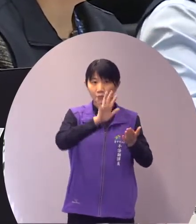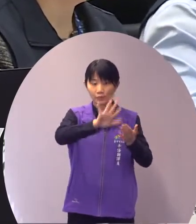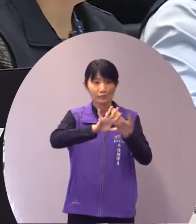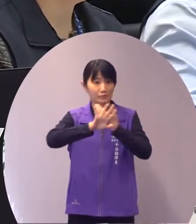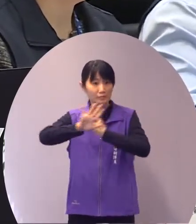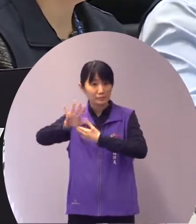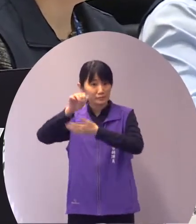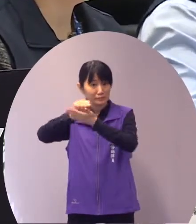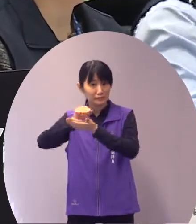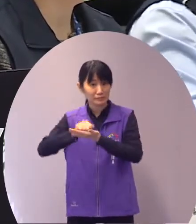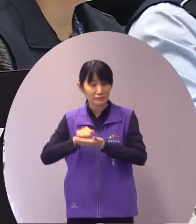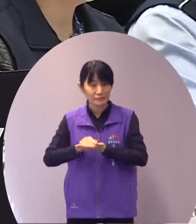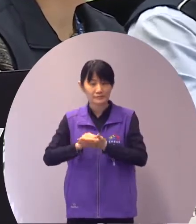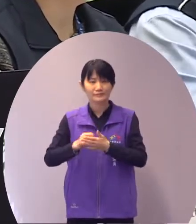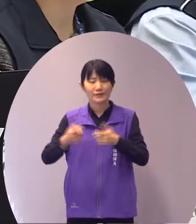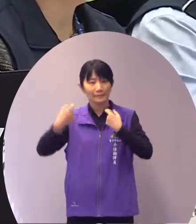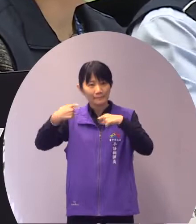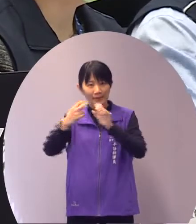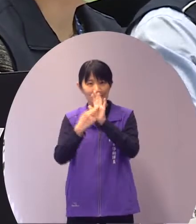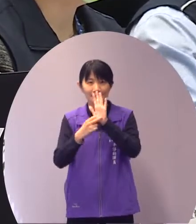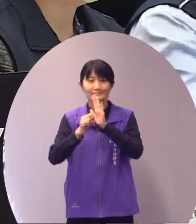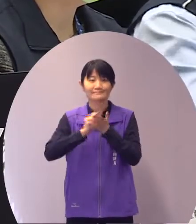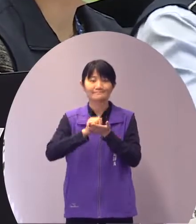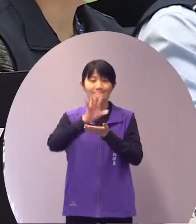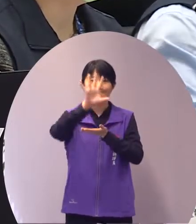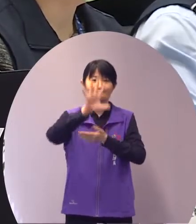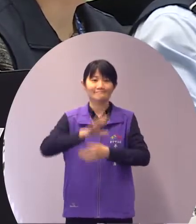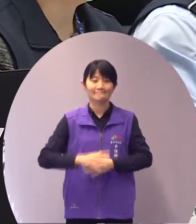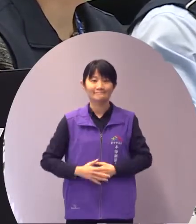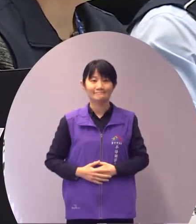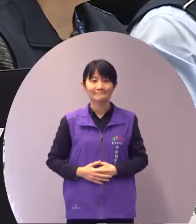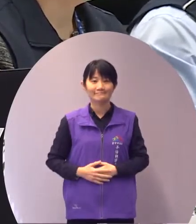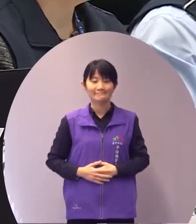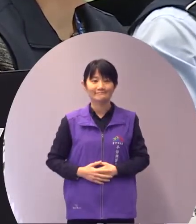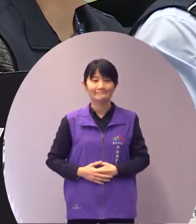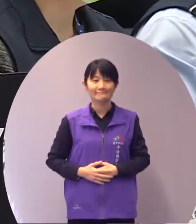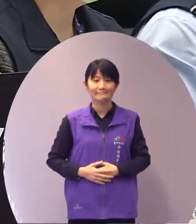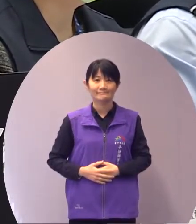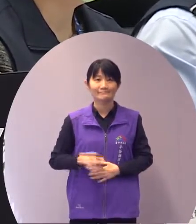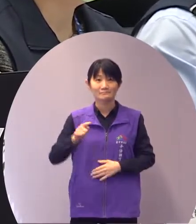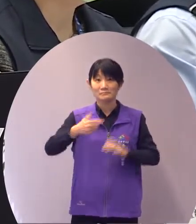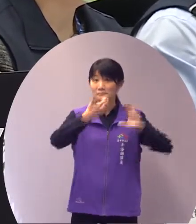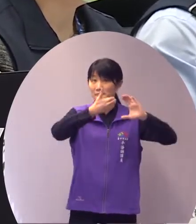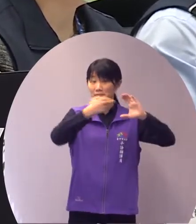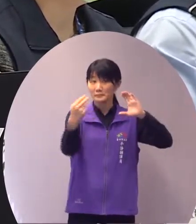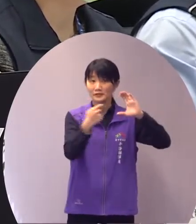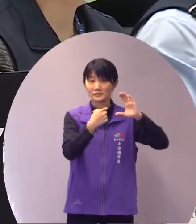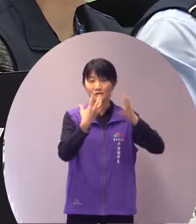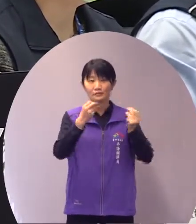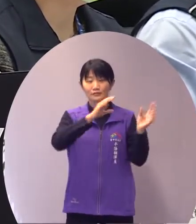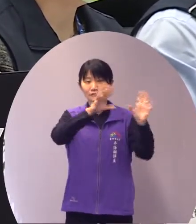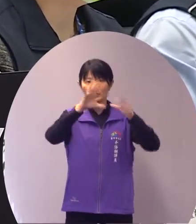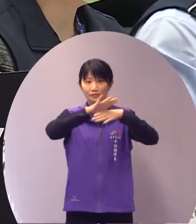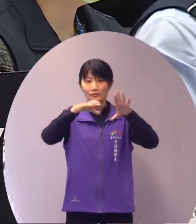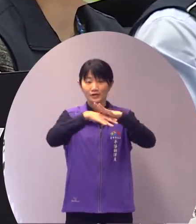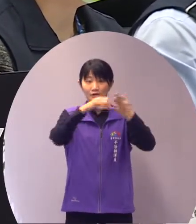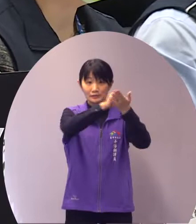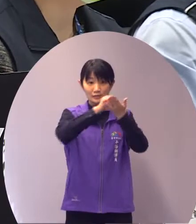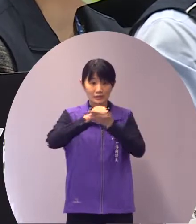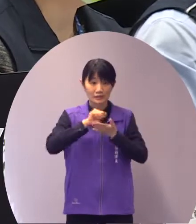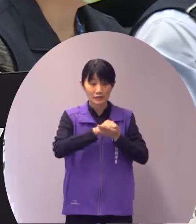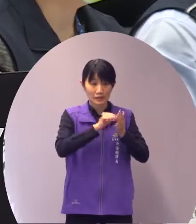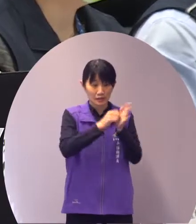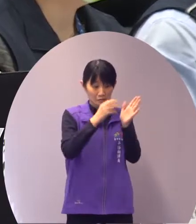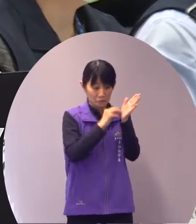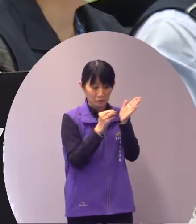登录的项目，以下简报将向各位长官介绍。那本页是目前本市无形文化资产登录与分布的